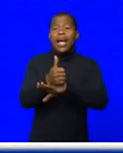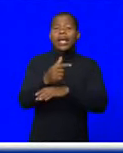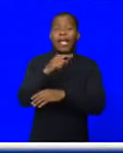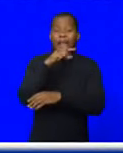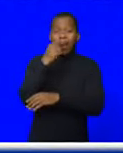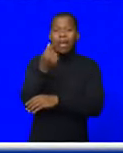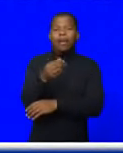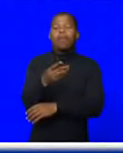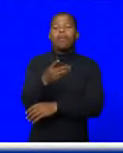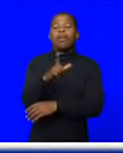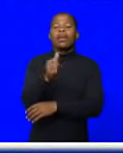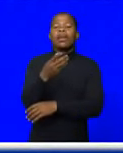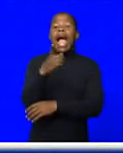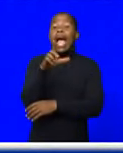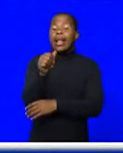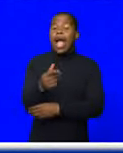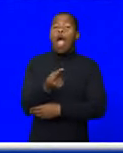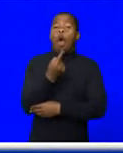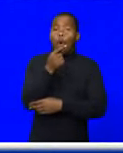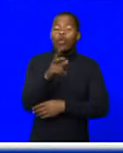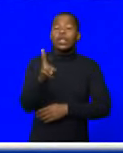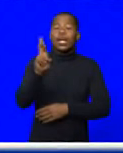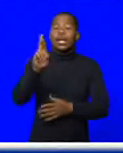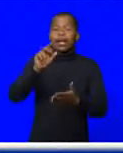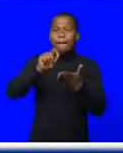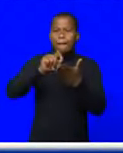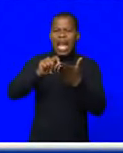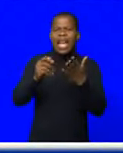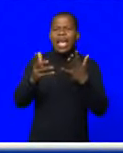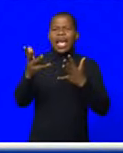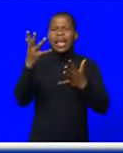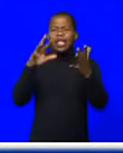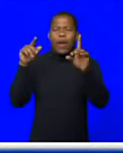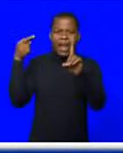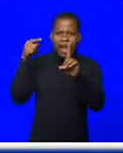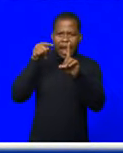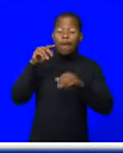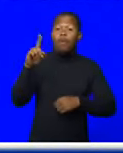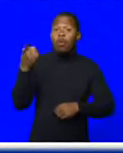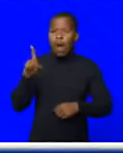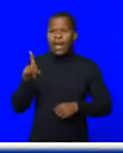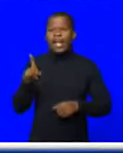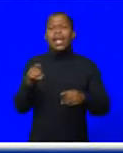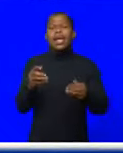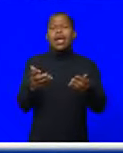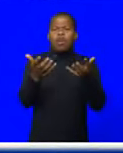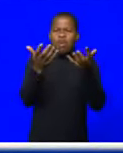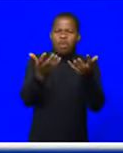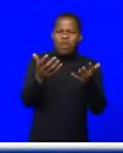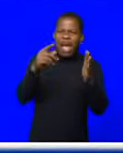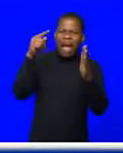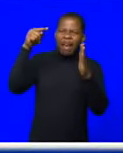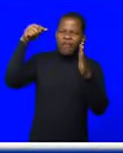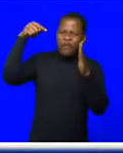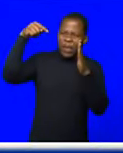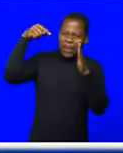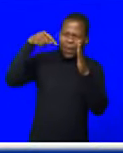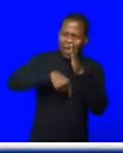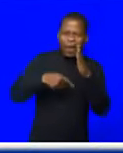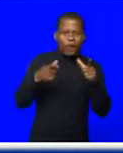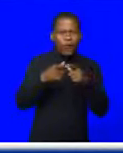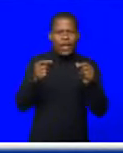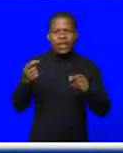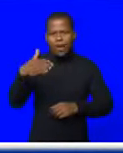uthi sifundza saseshiselweni sisemkhankasweni wekucedza busweti lobusezingeni lelisetulu lizinga